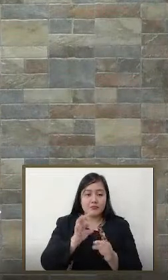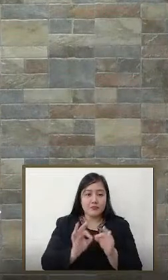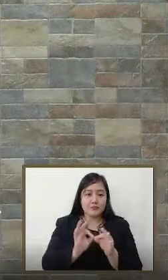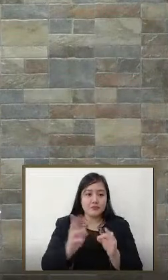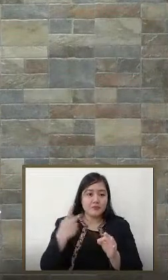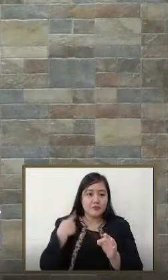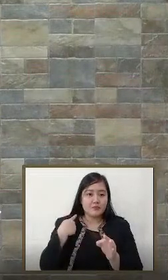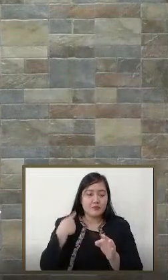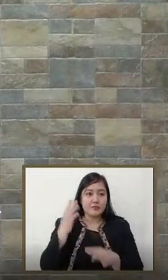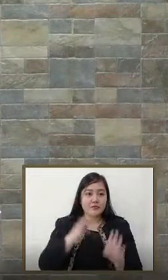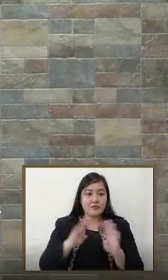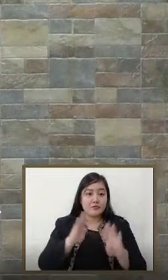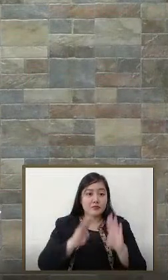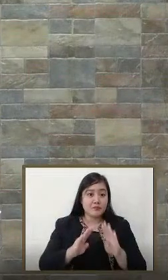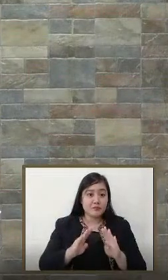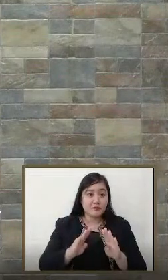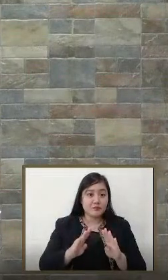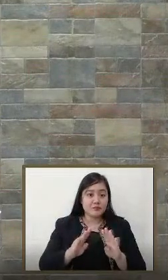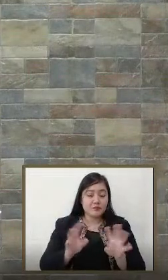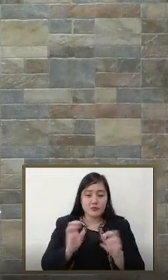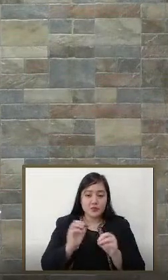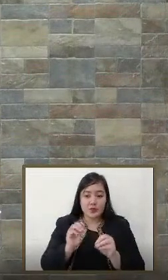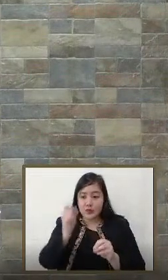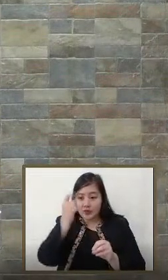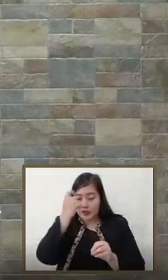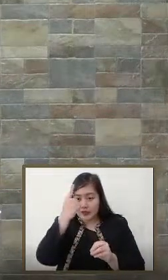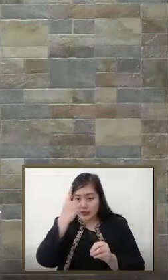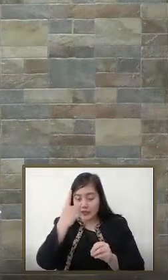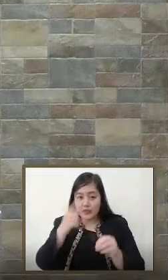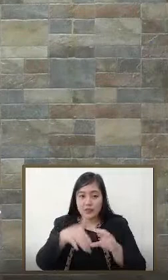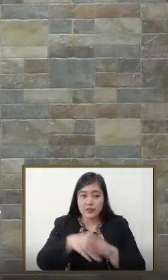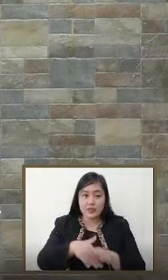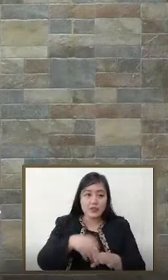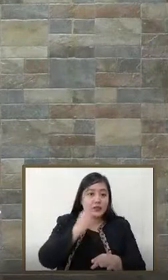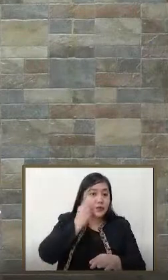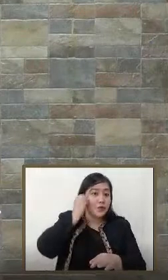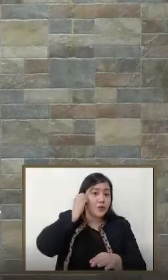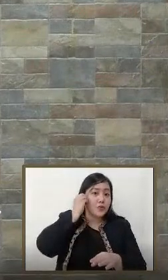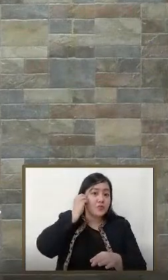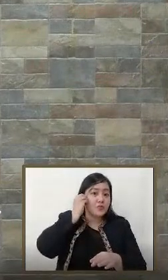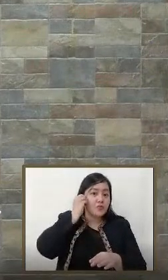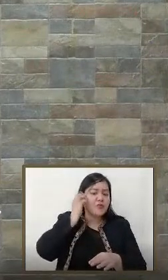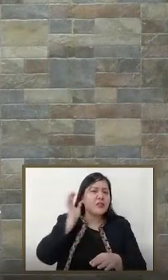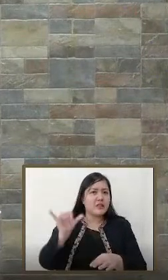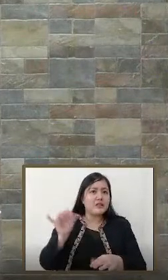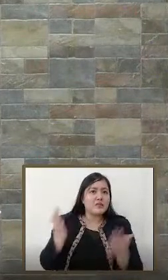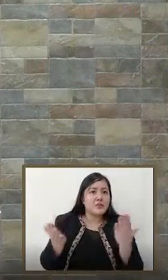merong hindi ho pag-uunawaan dyan, merong naglalabas dyan ng knowledge but not wisdom.